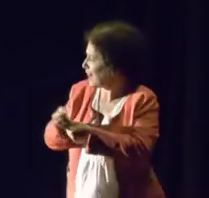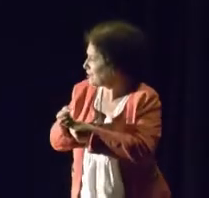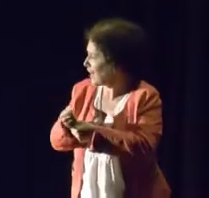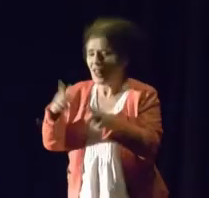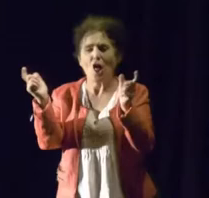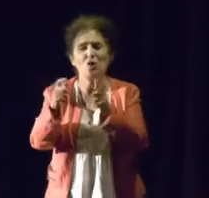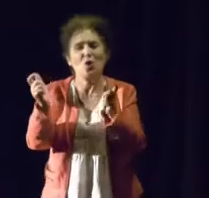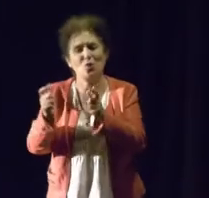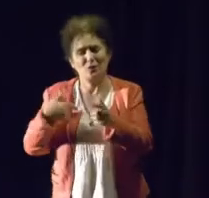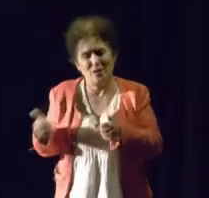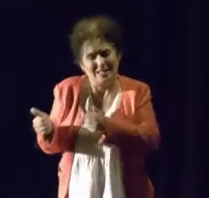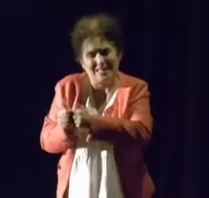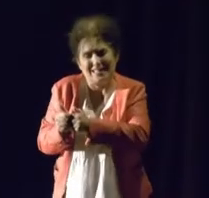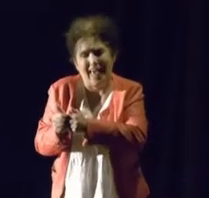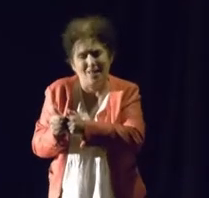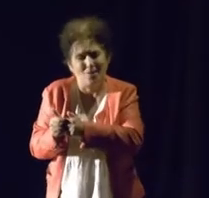друштво да ми прават.